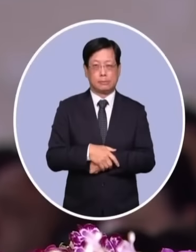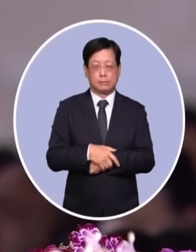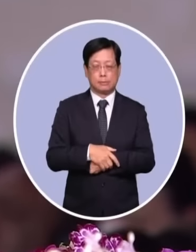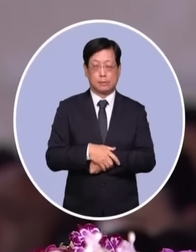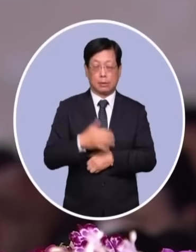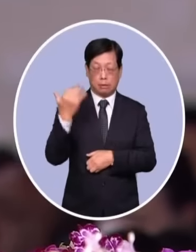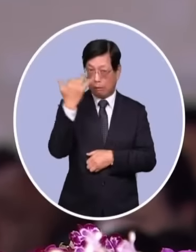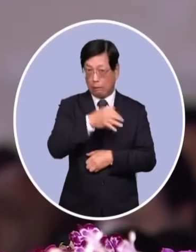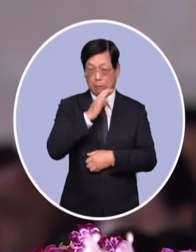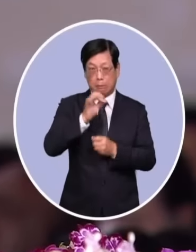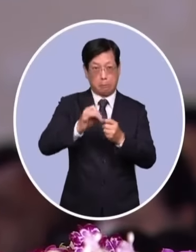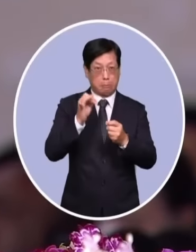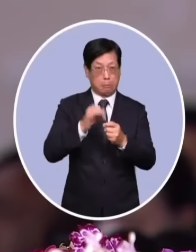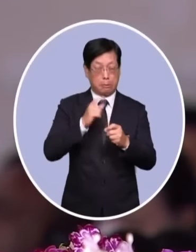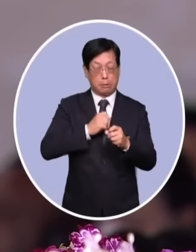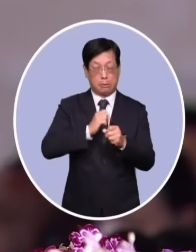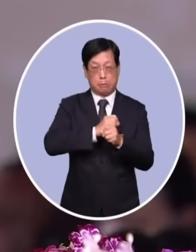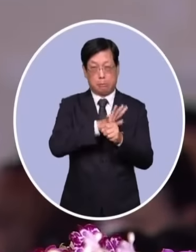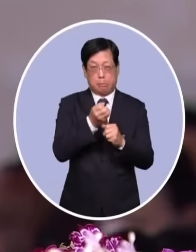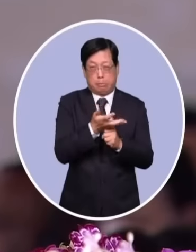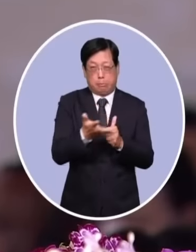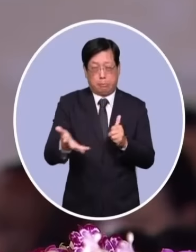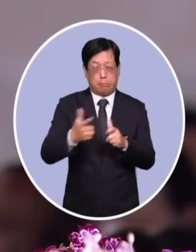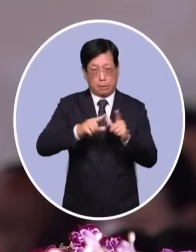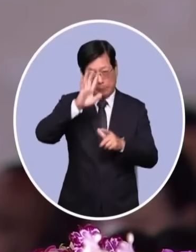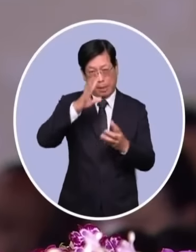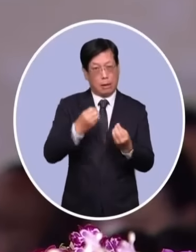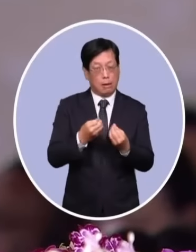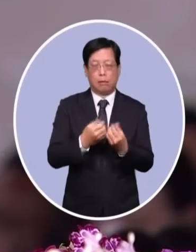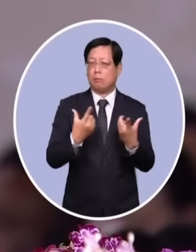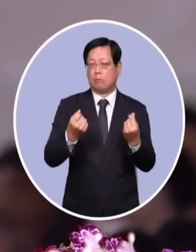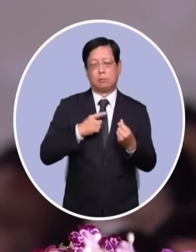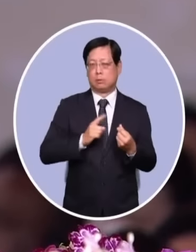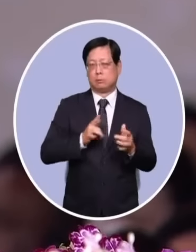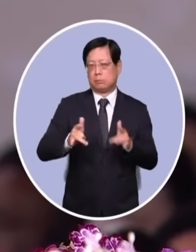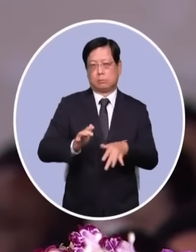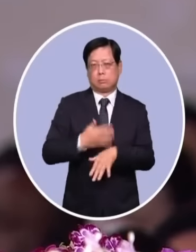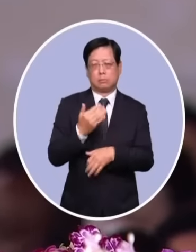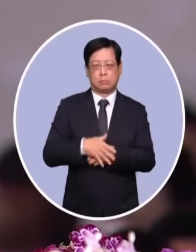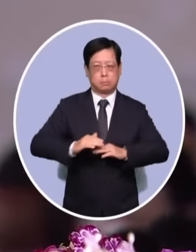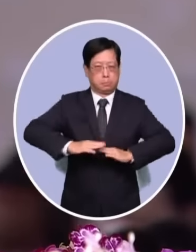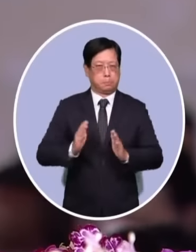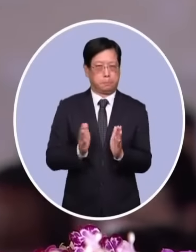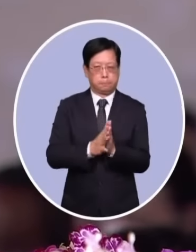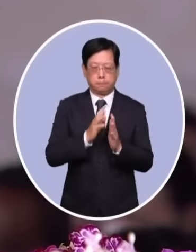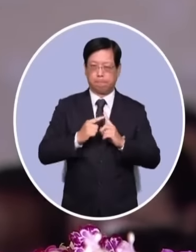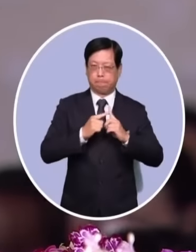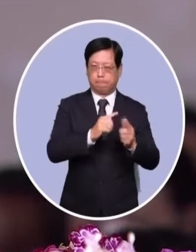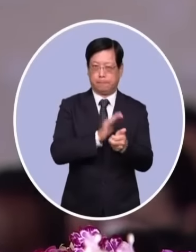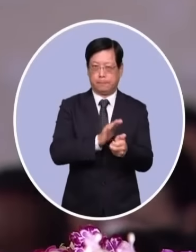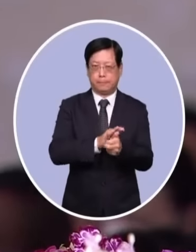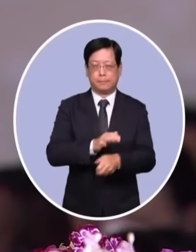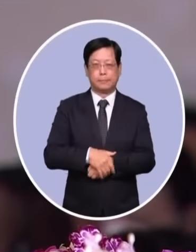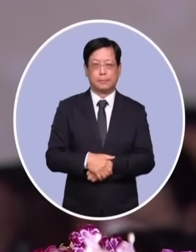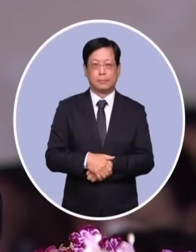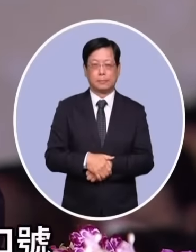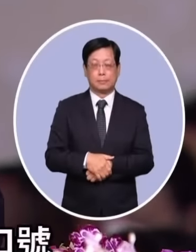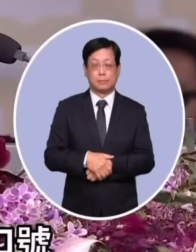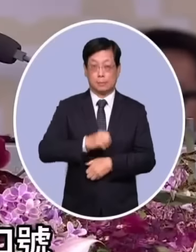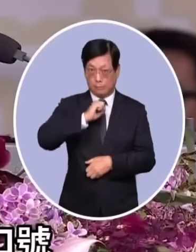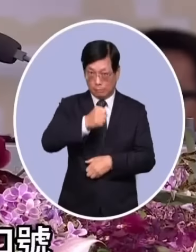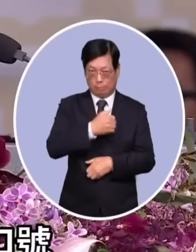面临百年大疫时，我们毫不迟疑伸手援助。台